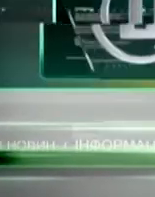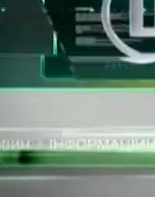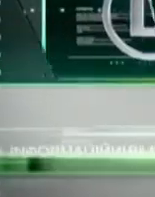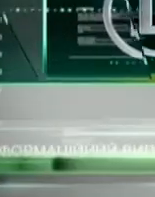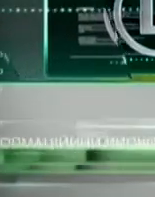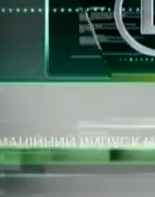Дякую!